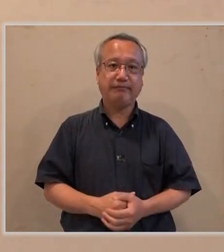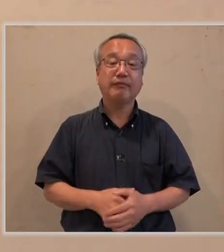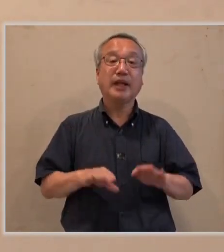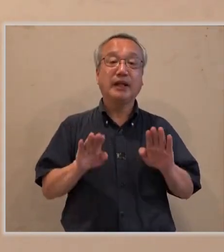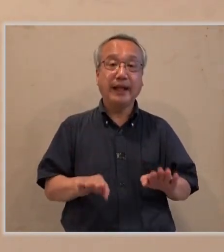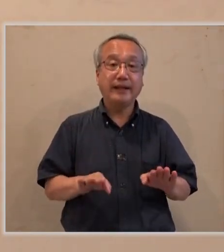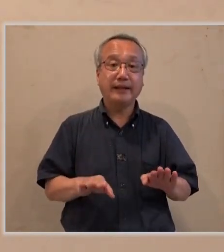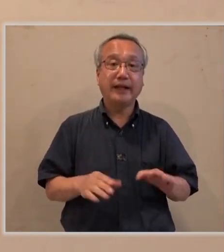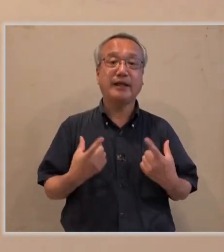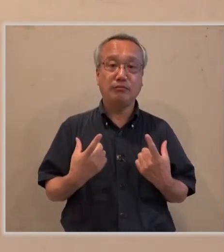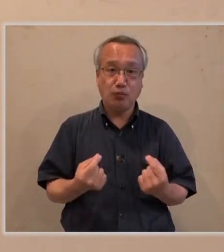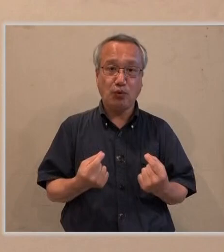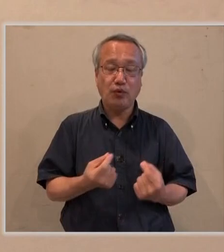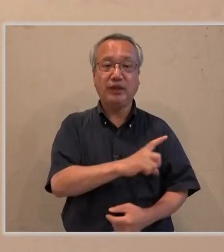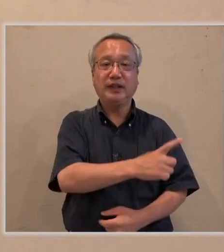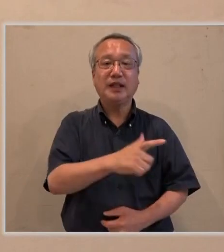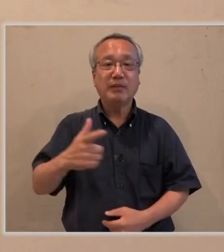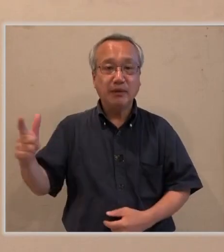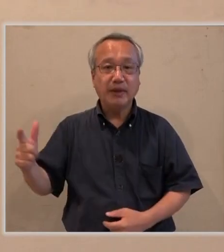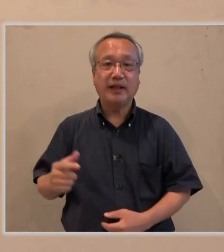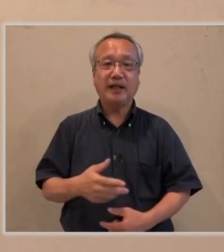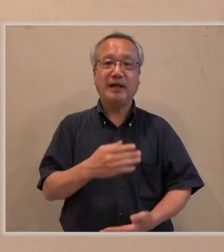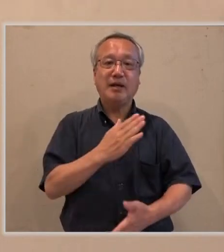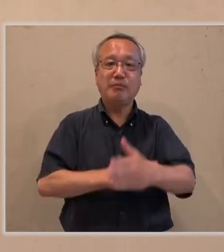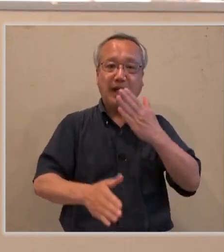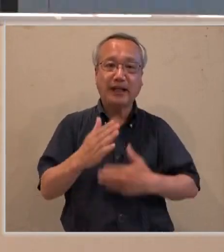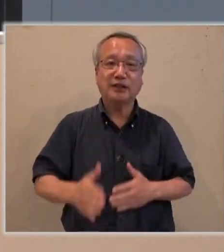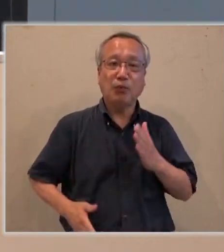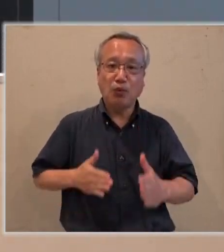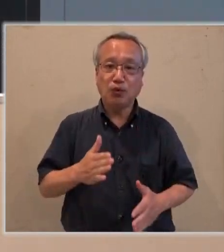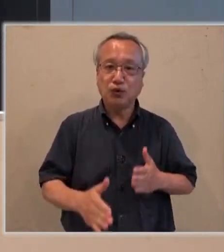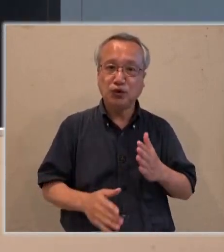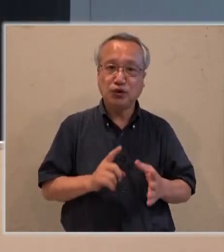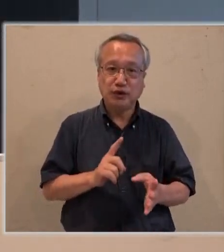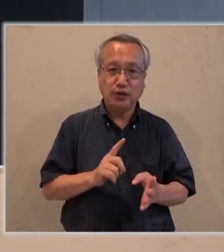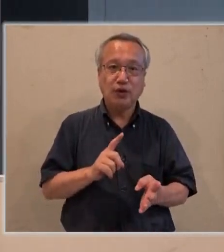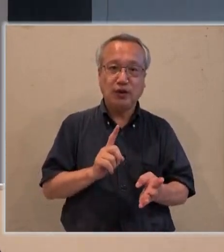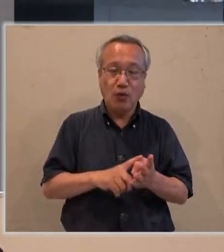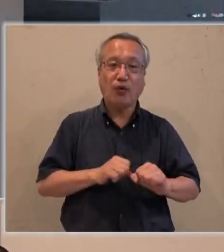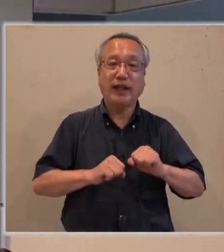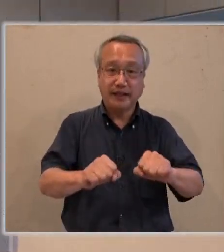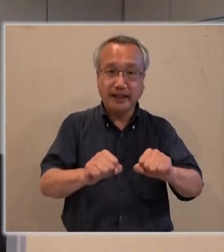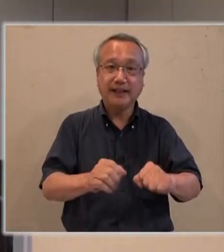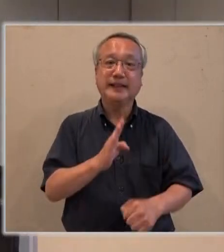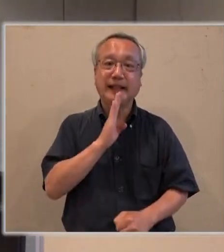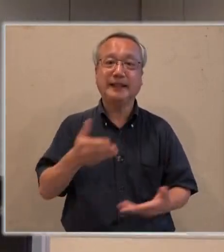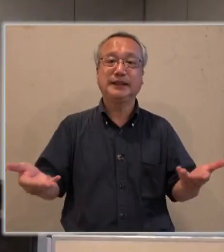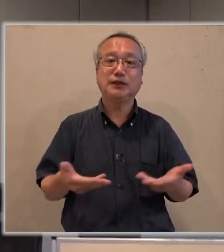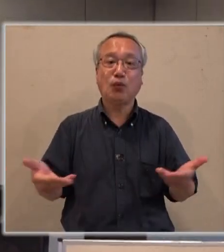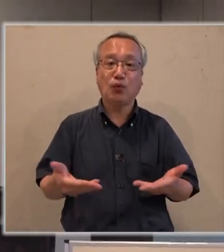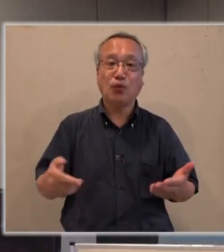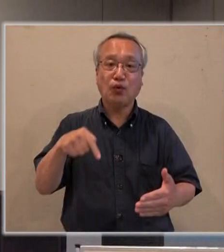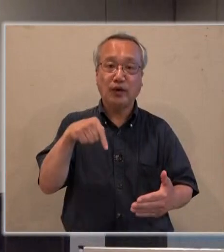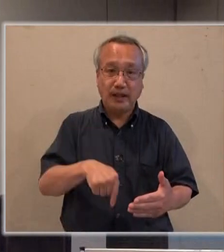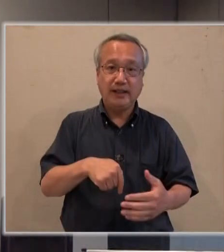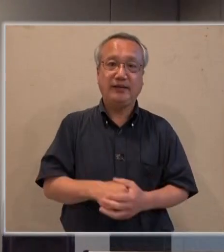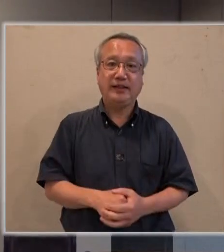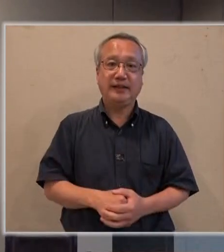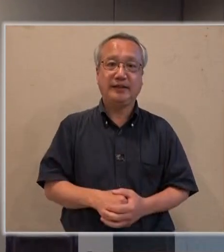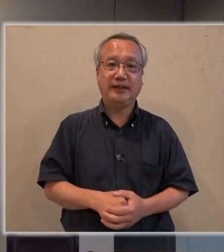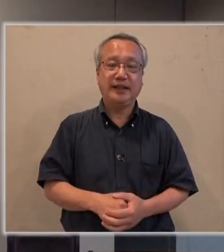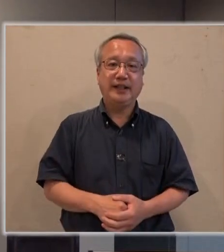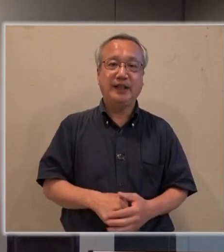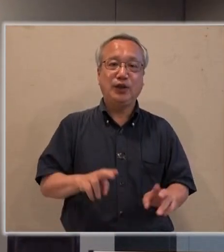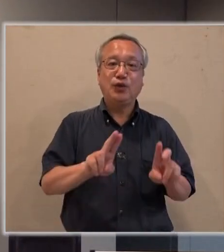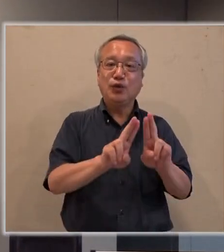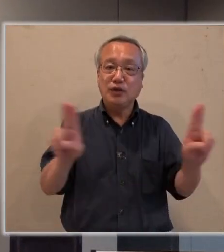現在もさまざまな、パラスポーツを行ったり、実際に仕事では、 ユニバーサルデ